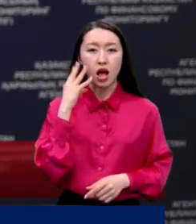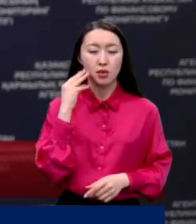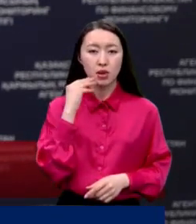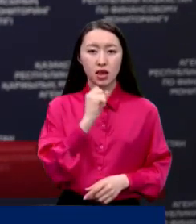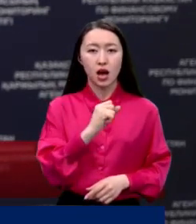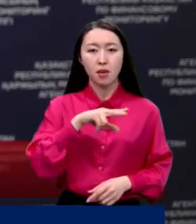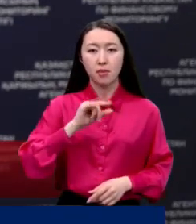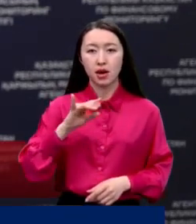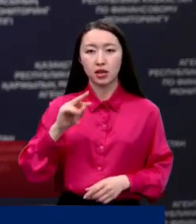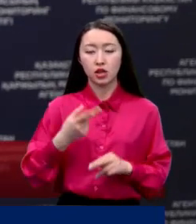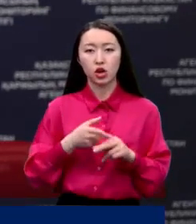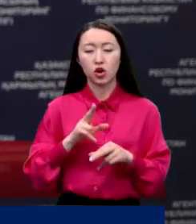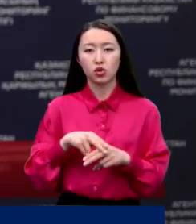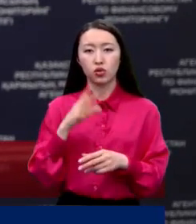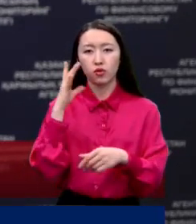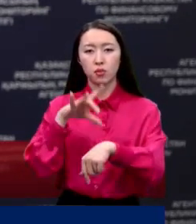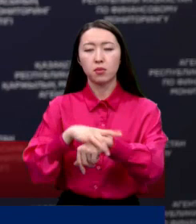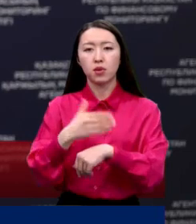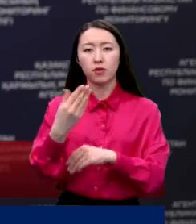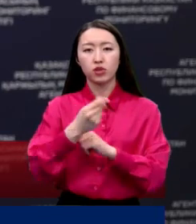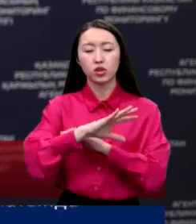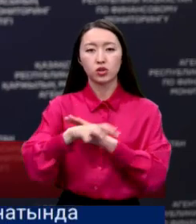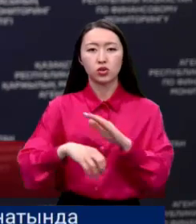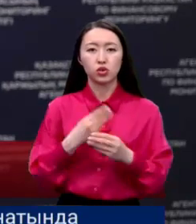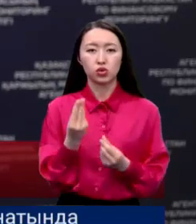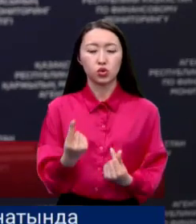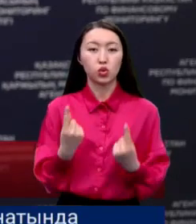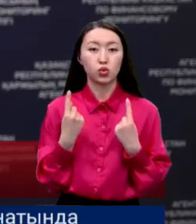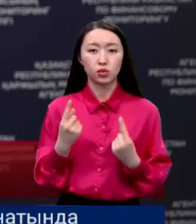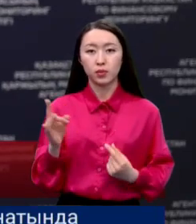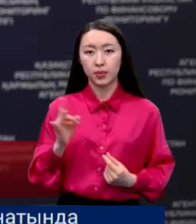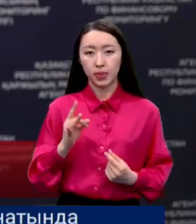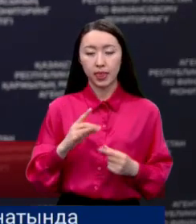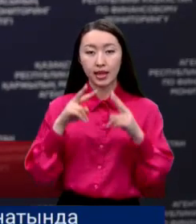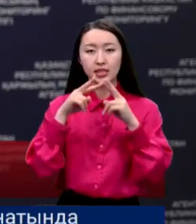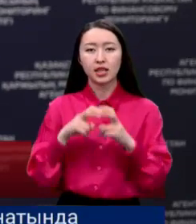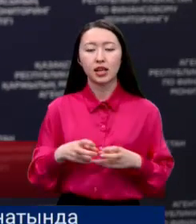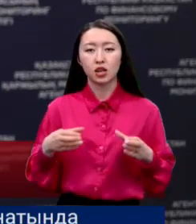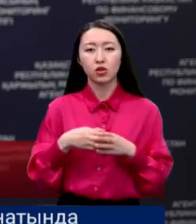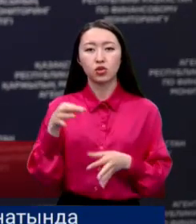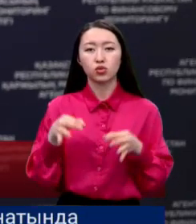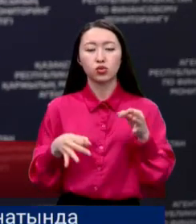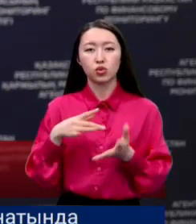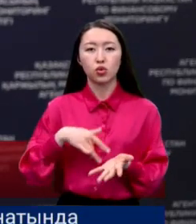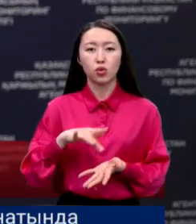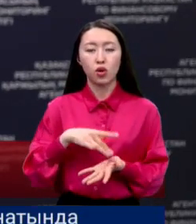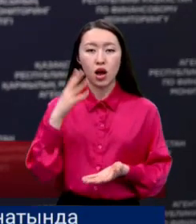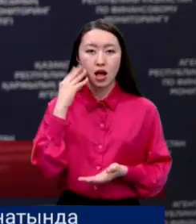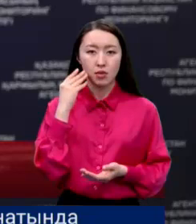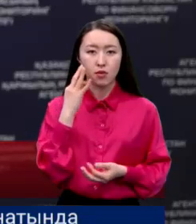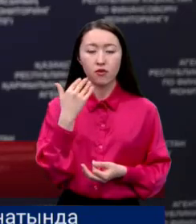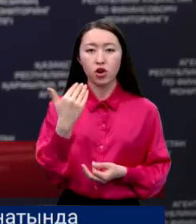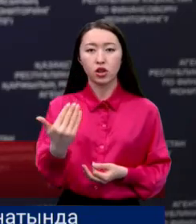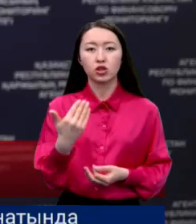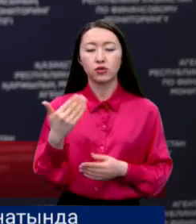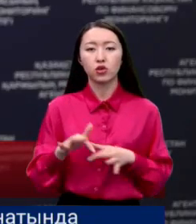который подозреваются в хищении бюджетных средств в особо крупном размере. Следственным судом города Алматы в отношении